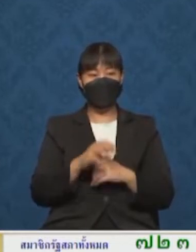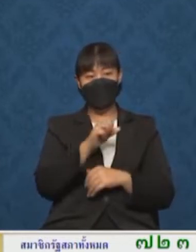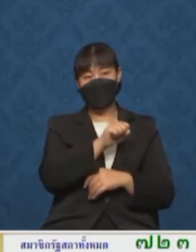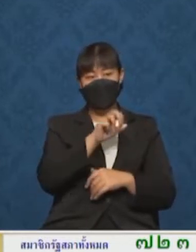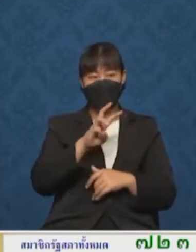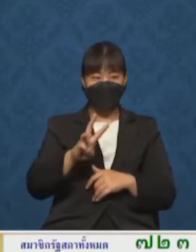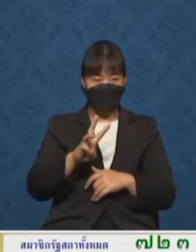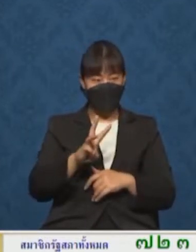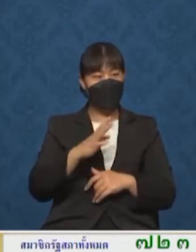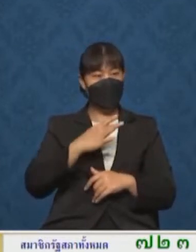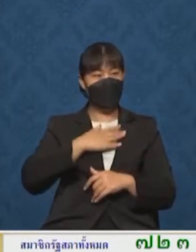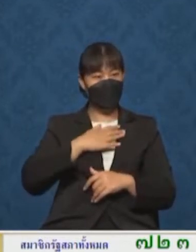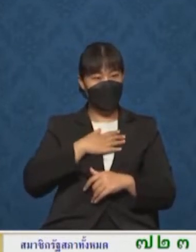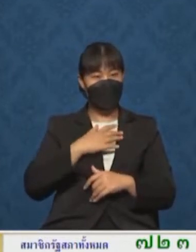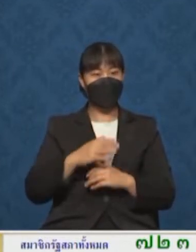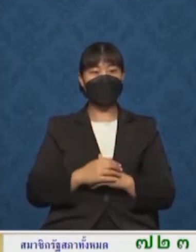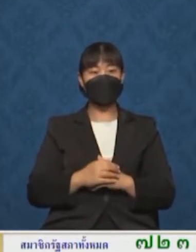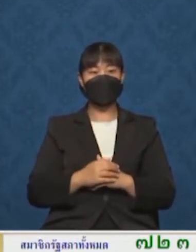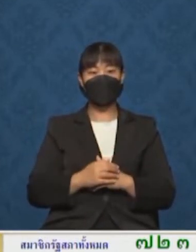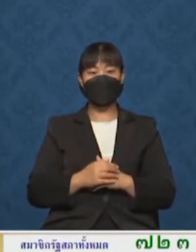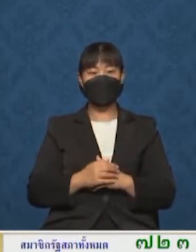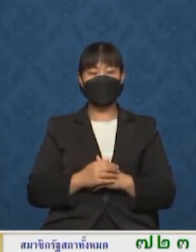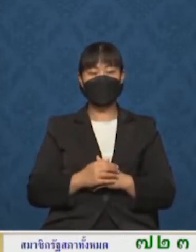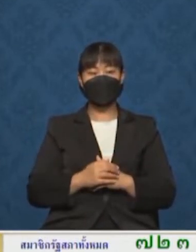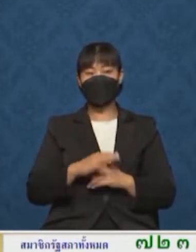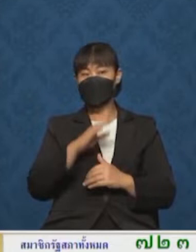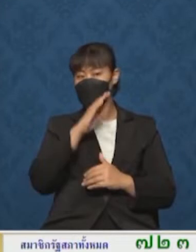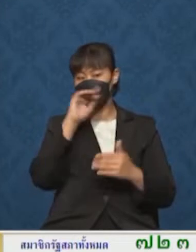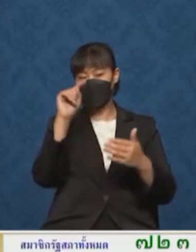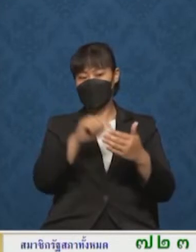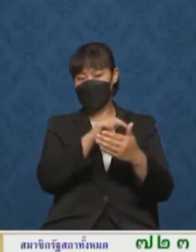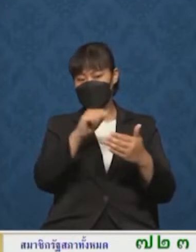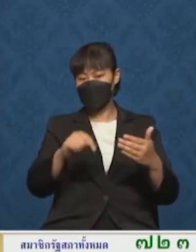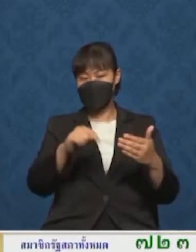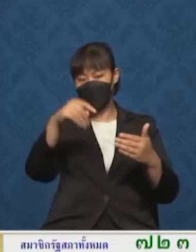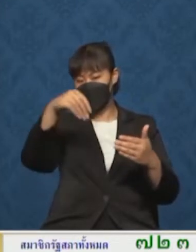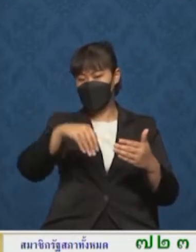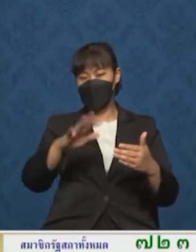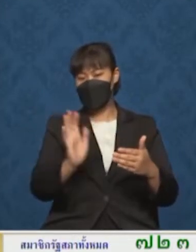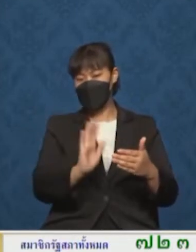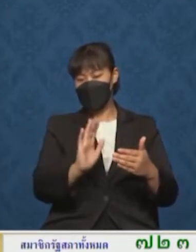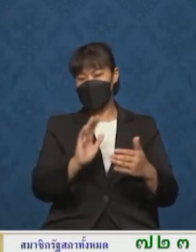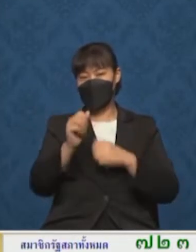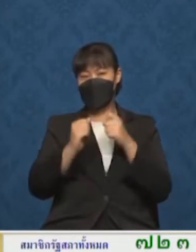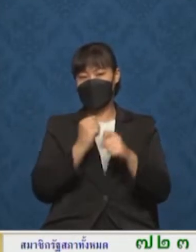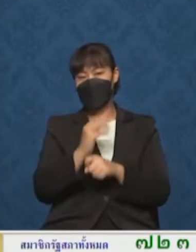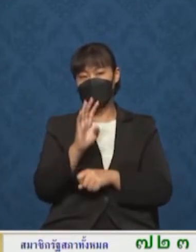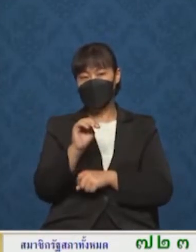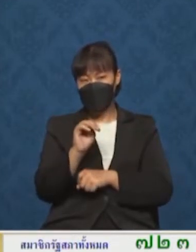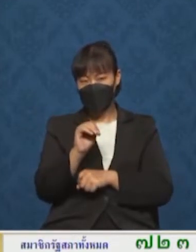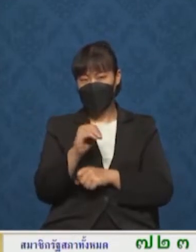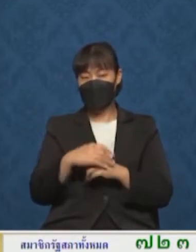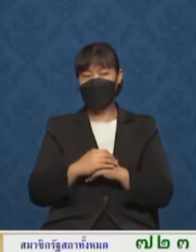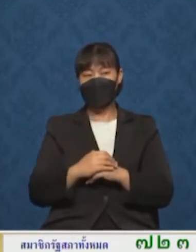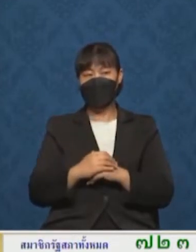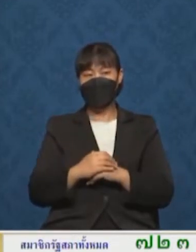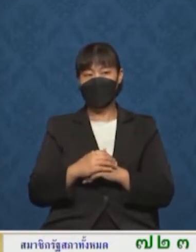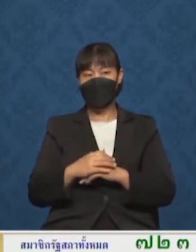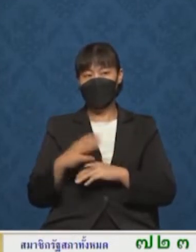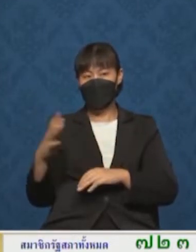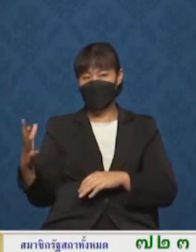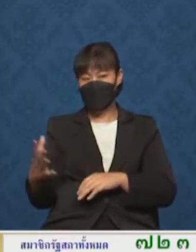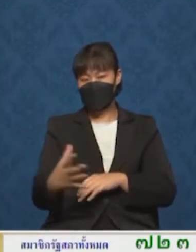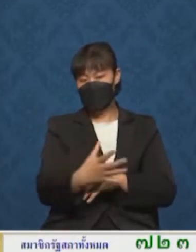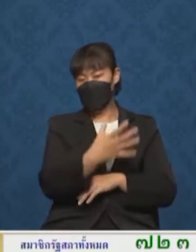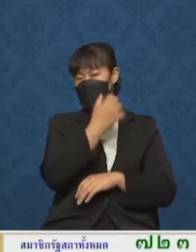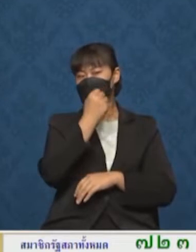านั้น once may beเลืตงตอนหปีที่ฤนiesครั มาจากหลงการรปหารครั 490 เลื่อย